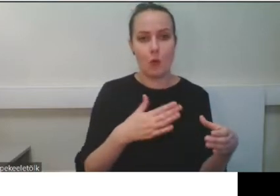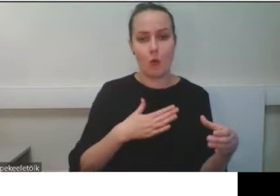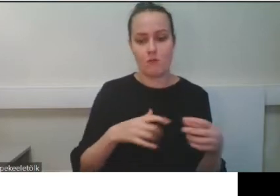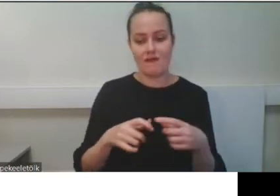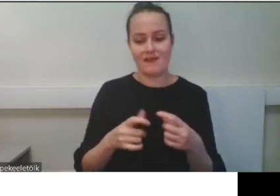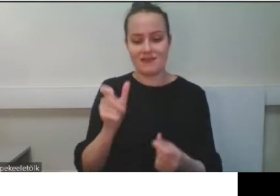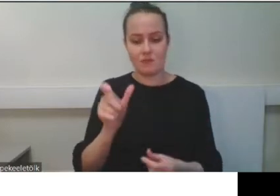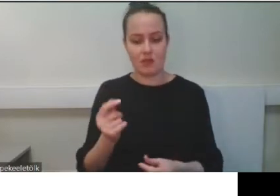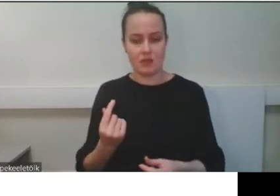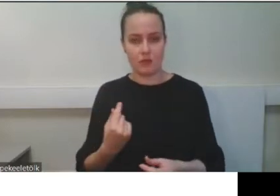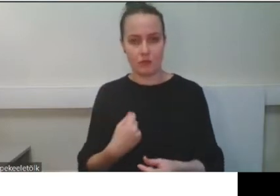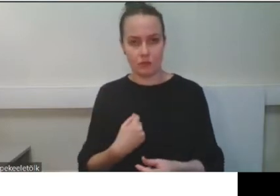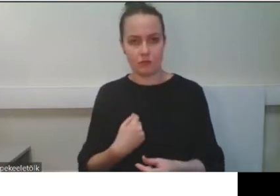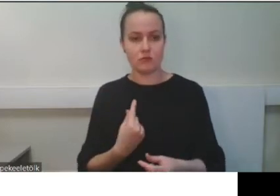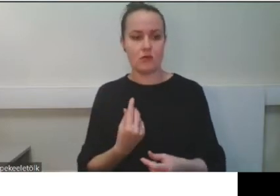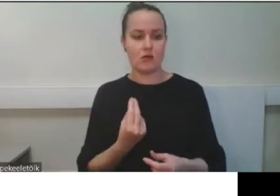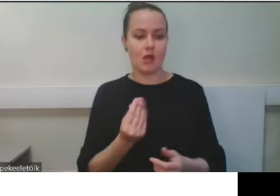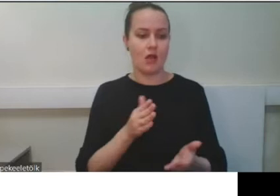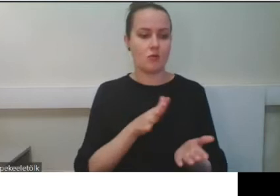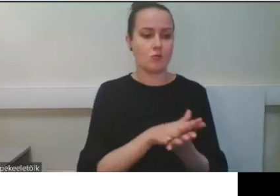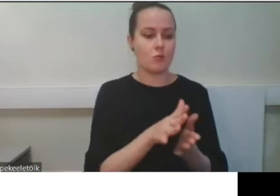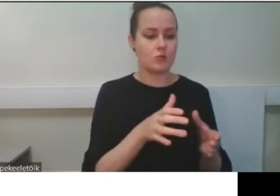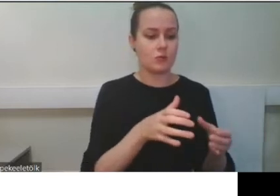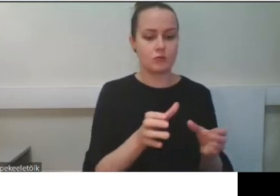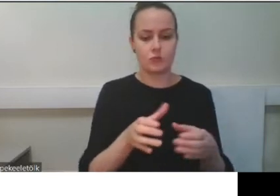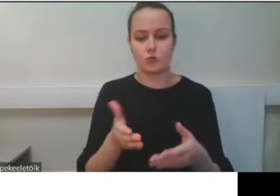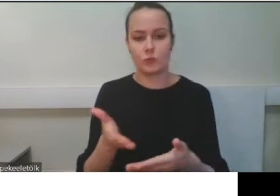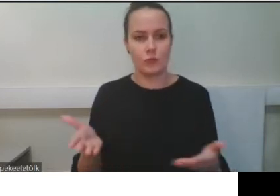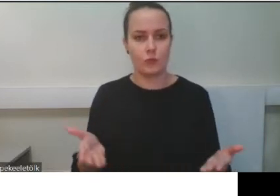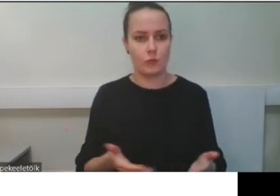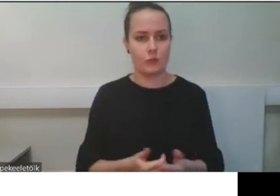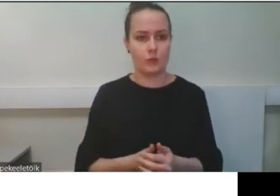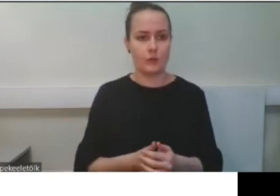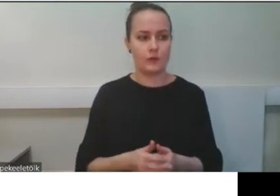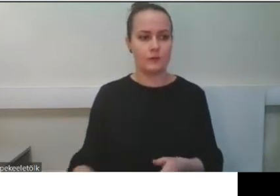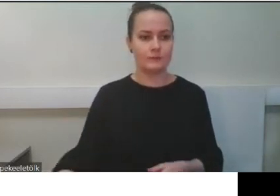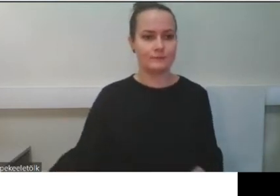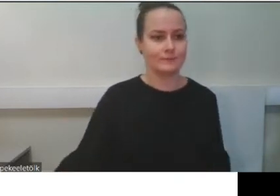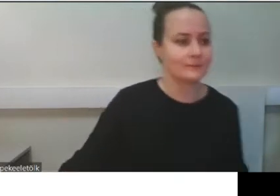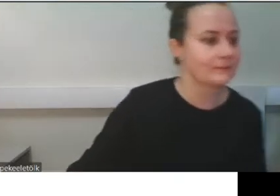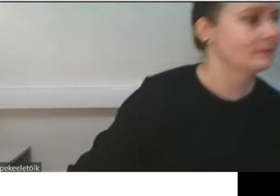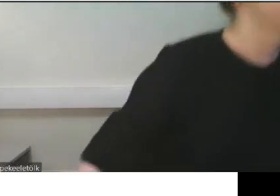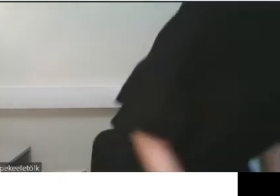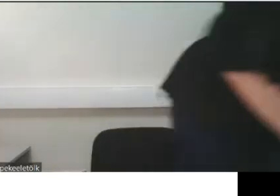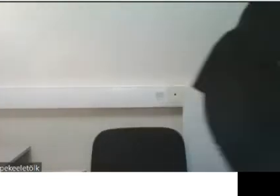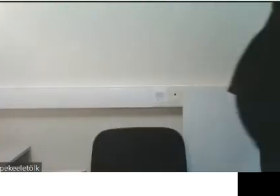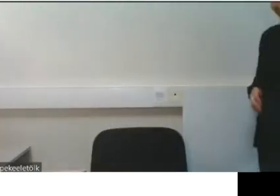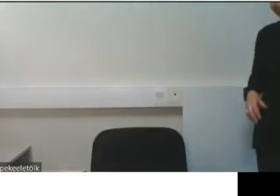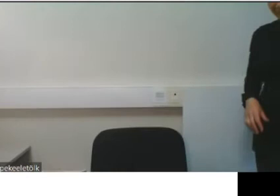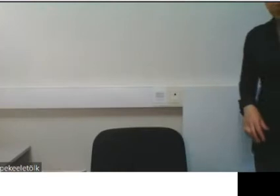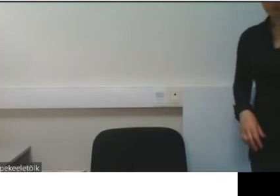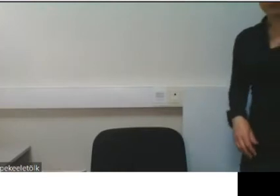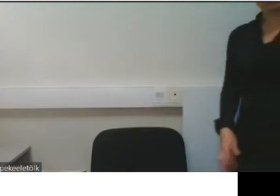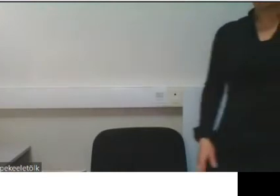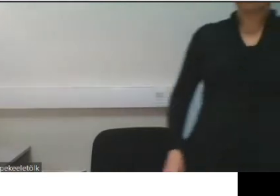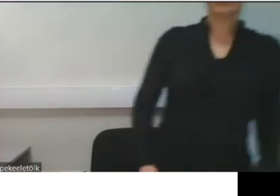rääkisin, siis viimased andmed ei võimalda enam näitajat välja tuua. Ehk me